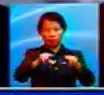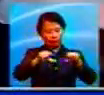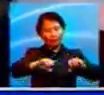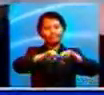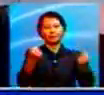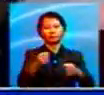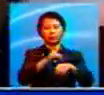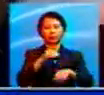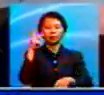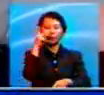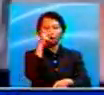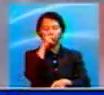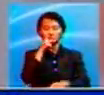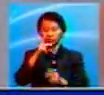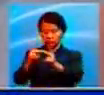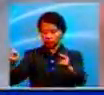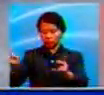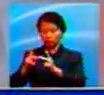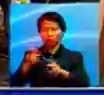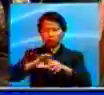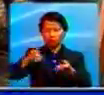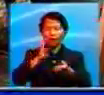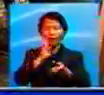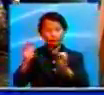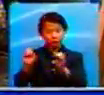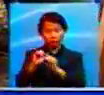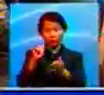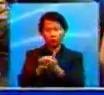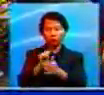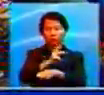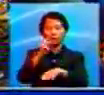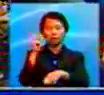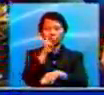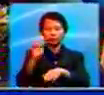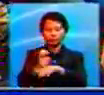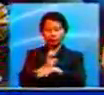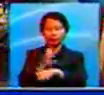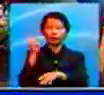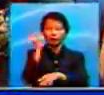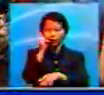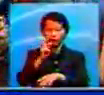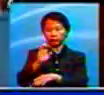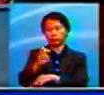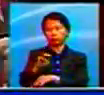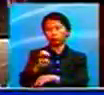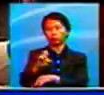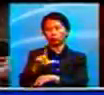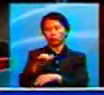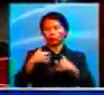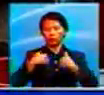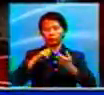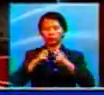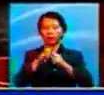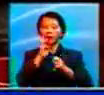di Kajang. Penduduk di kawasan Catuan di Taman Minang, Kajang Emas dan Kajang Mulia mengalami gangguan bekalan air untuk